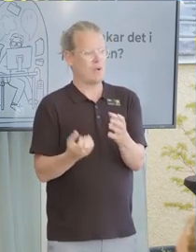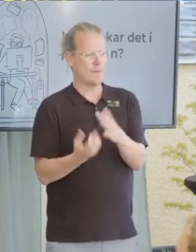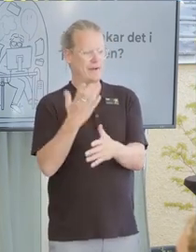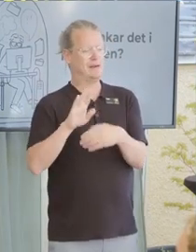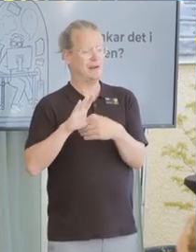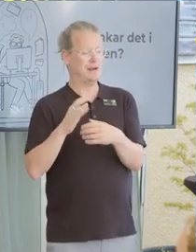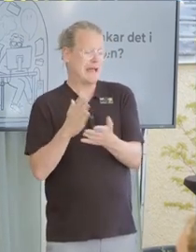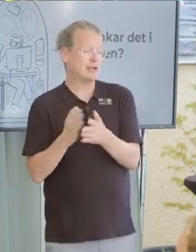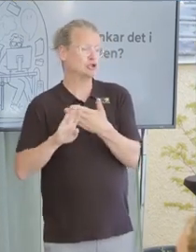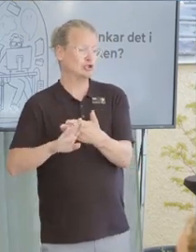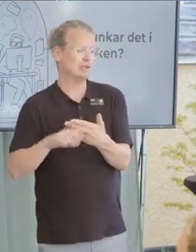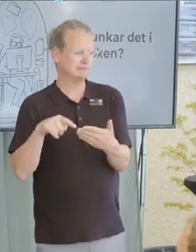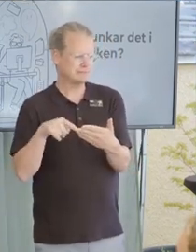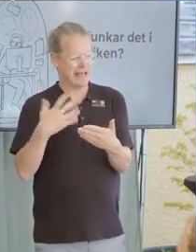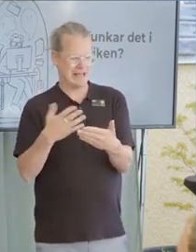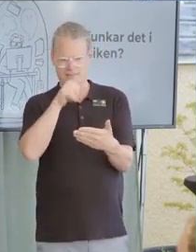Den här typen av forskning så